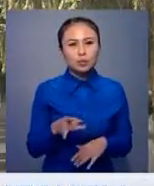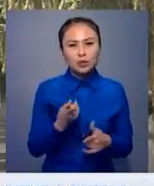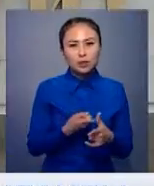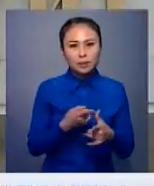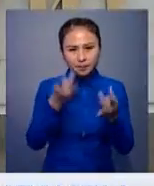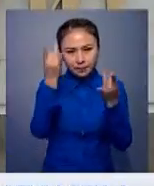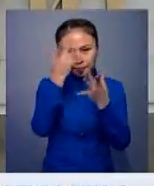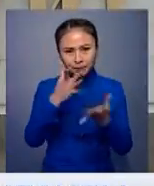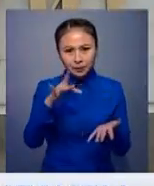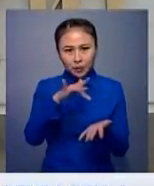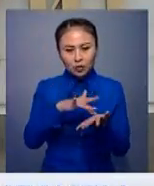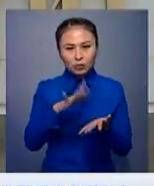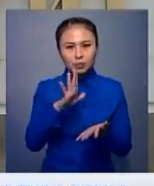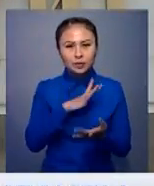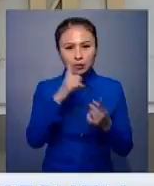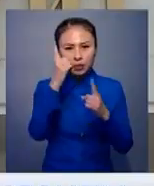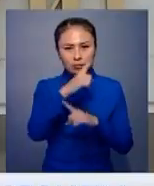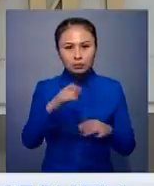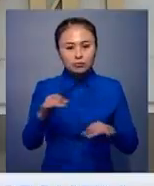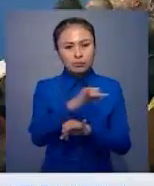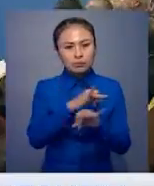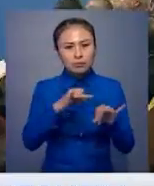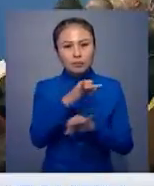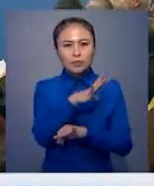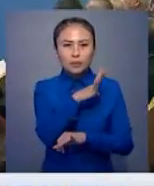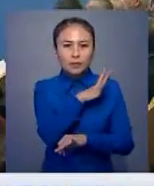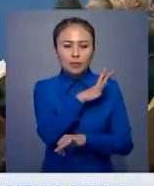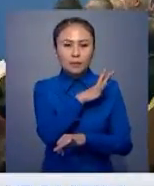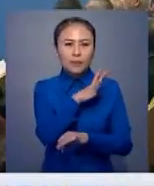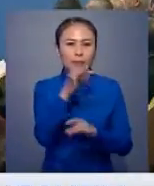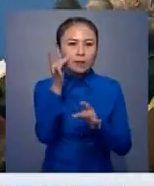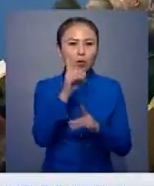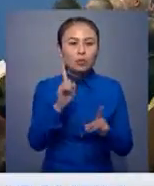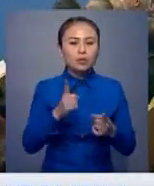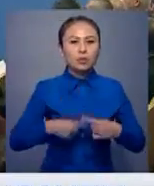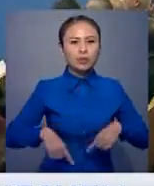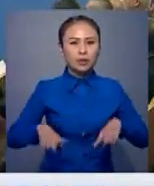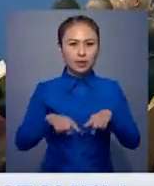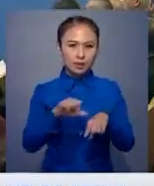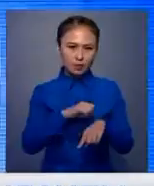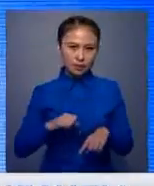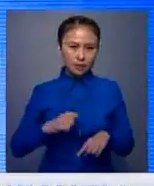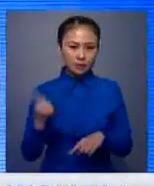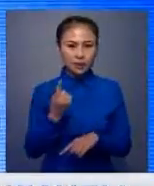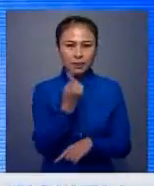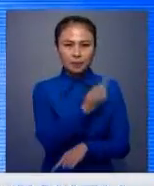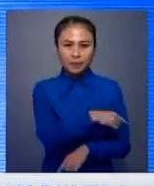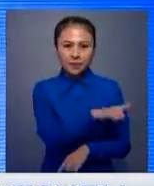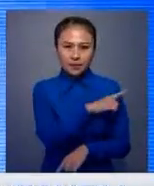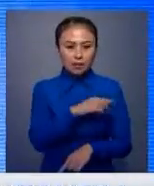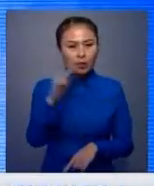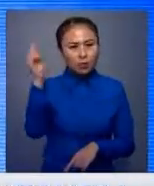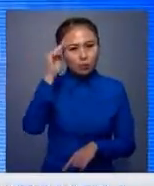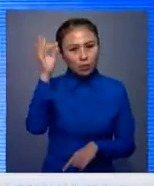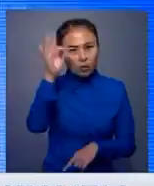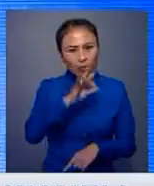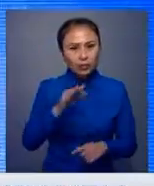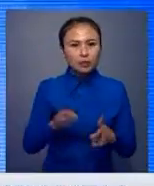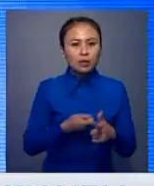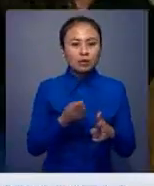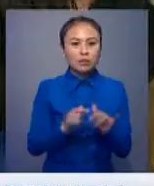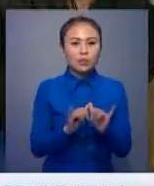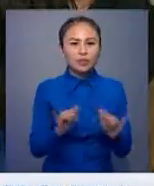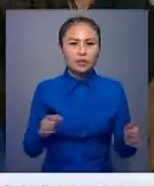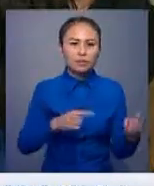ұйғыр этномәдени орталығы жолдауды талқыға салған жиын өткізді. Өркениетті қоғамда ең алдымен білім, медицина мен кәсіпкерлікті